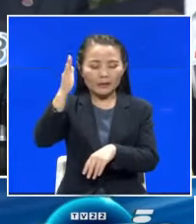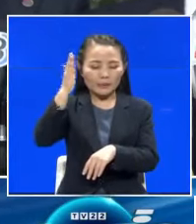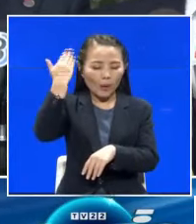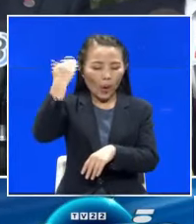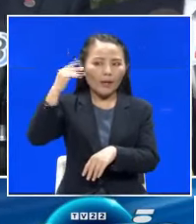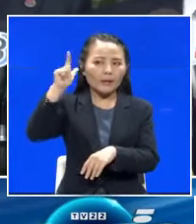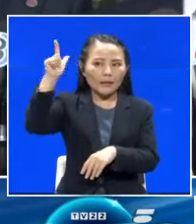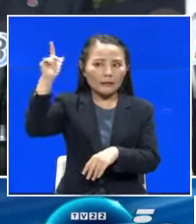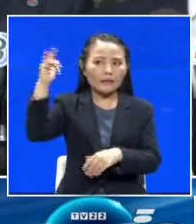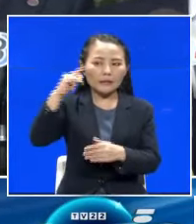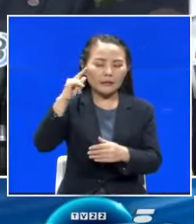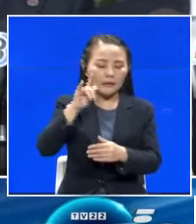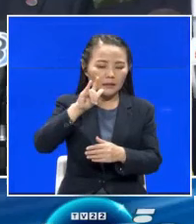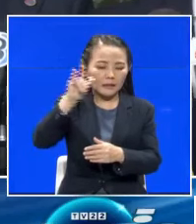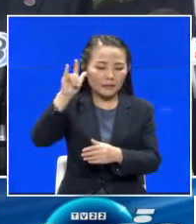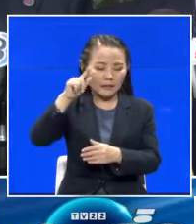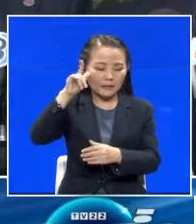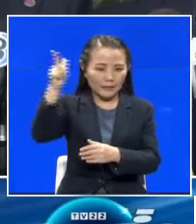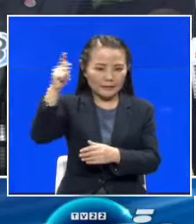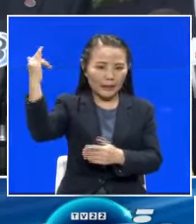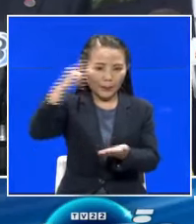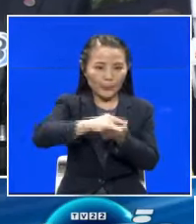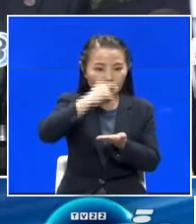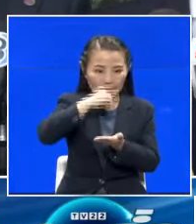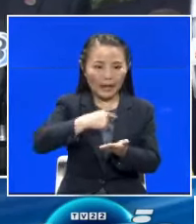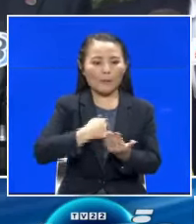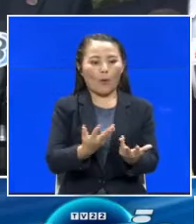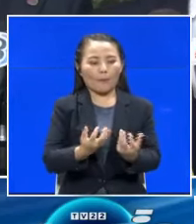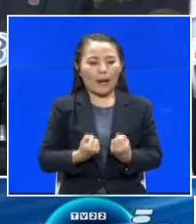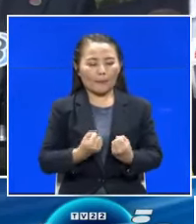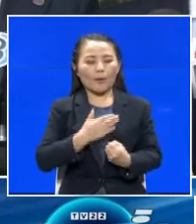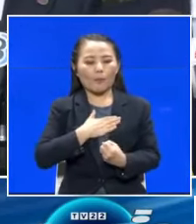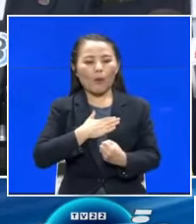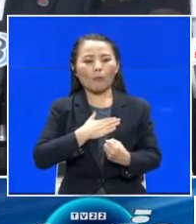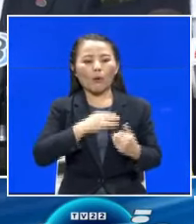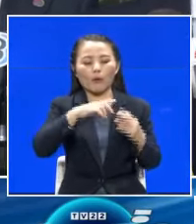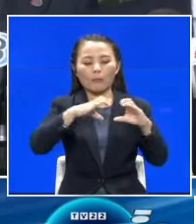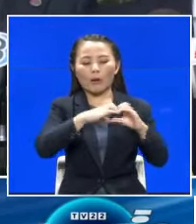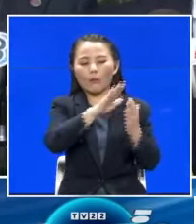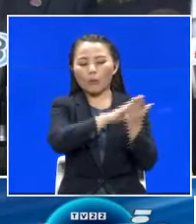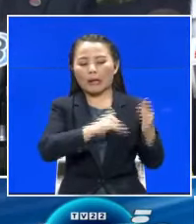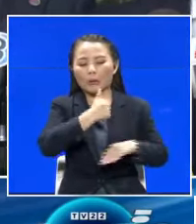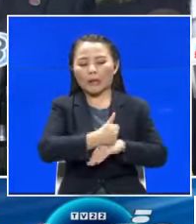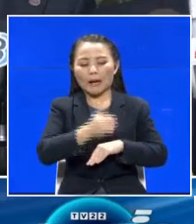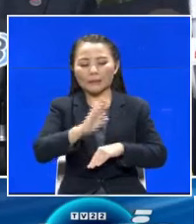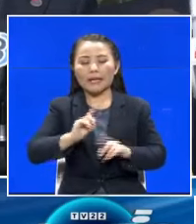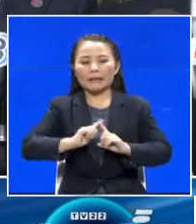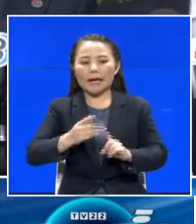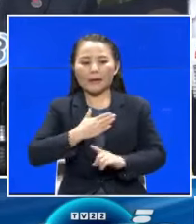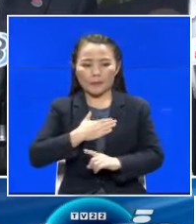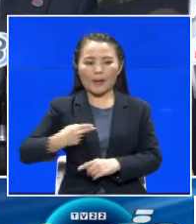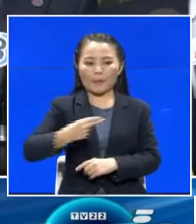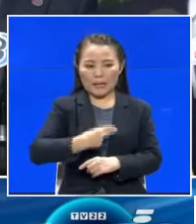ทยผมเองก็ไปรับเหมือนกันแต่ไม่ได้ไปในหัวหน้าของพรรคชาติไทยพัฒนานะแต่ไปในฐานะหลาน